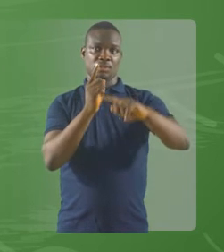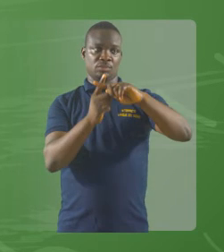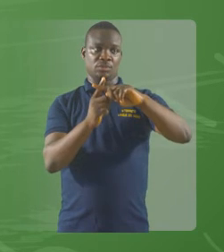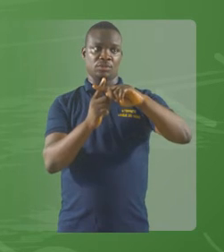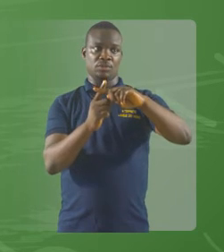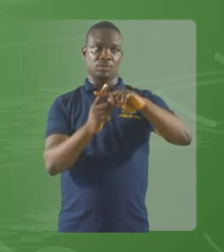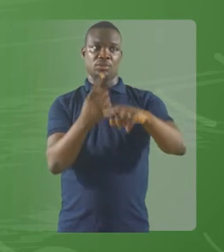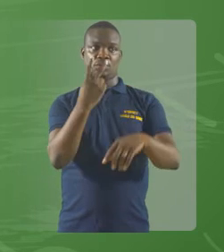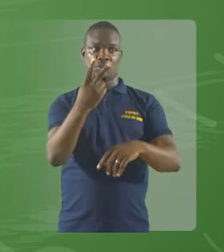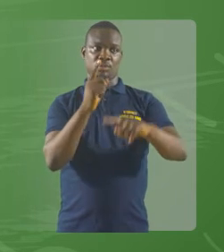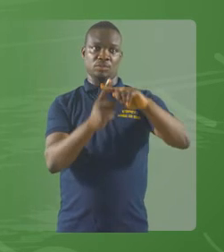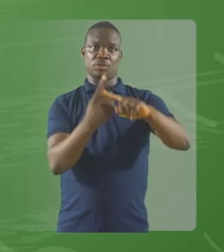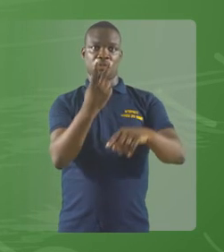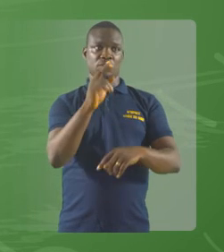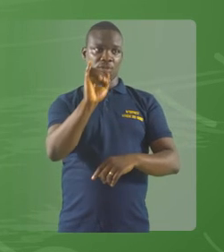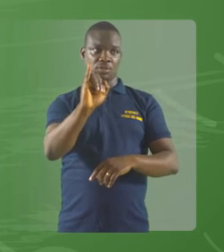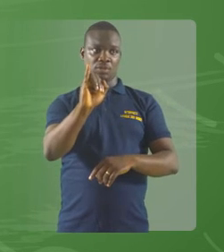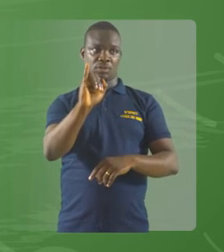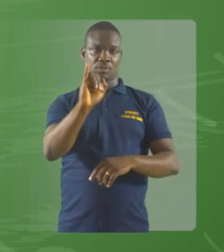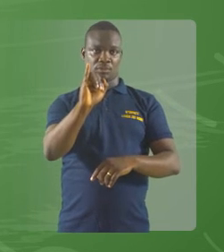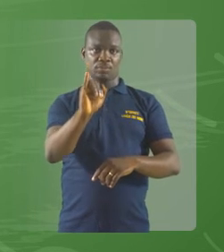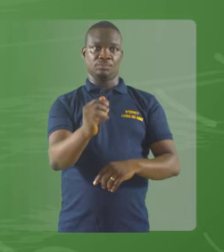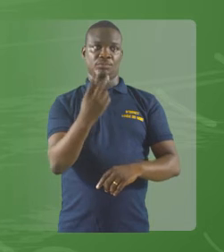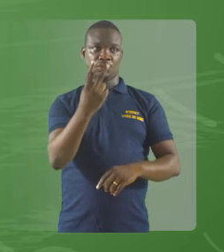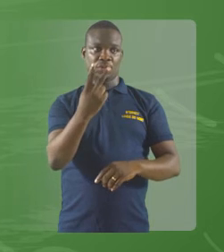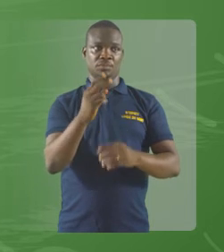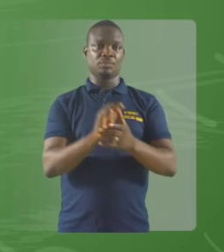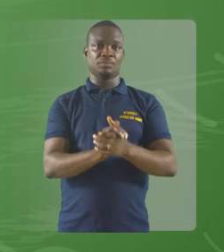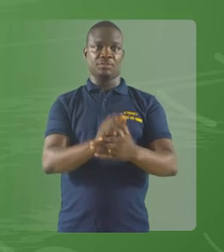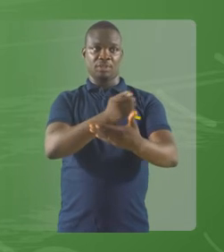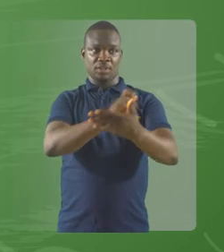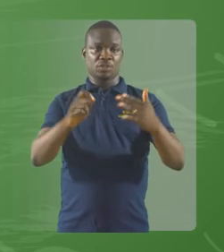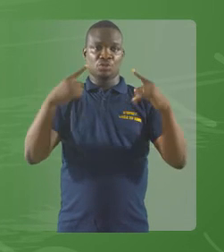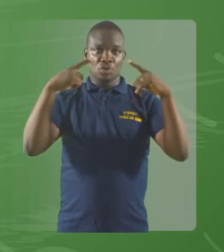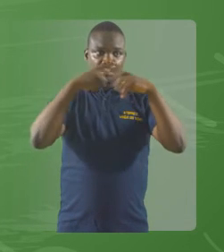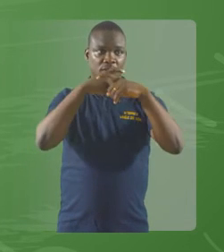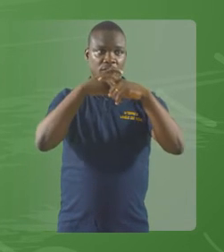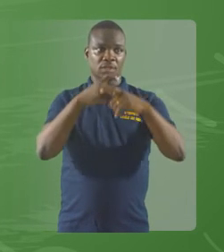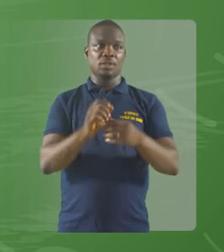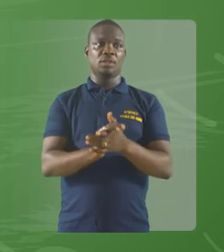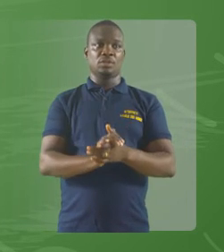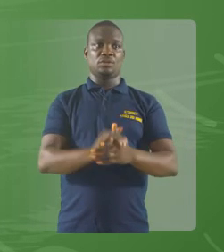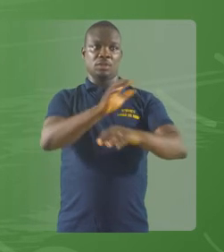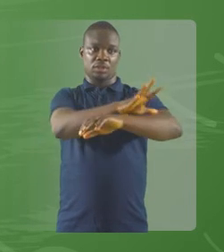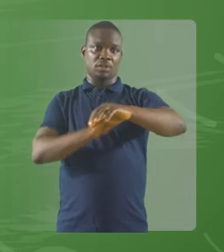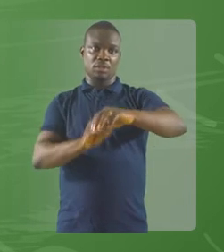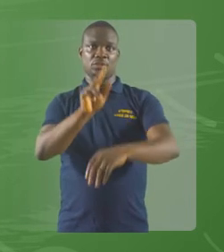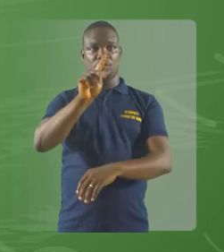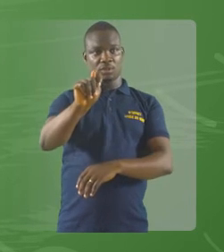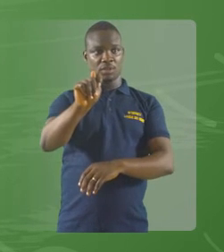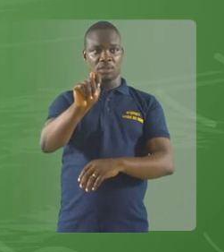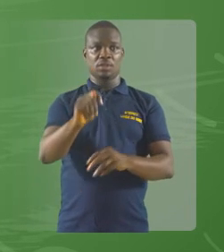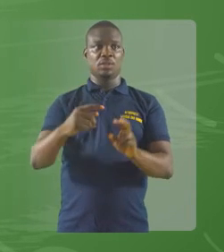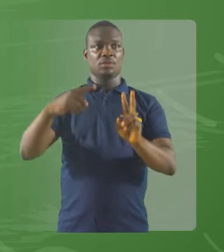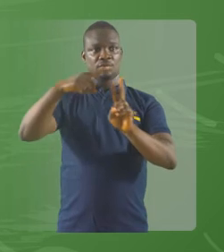2 plus 2I. 2. L'écriture complexe de la translation T de vecteur